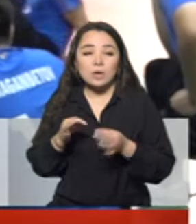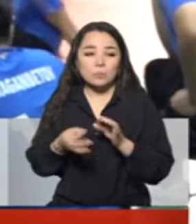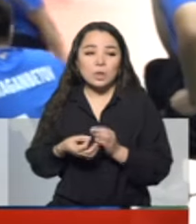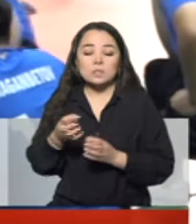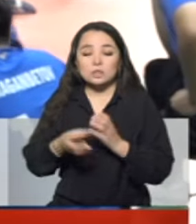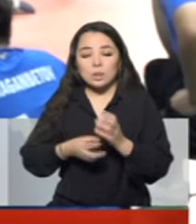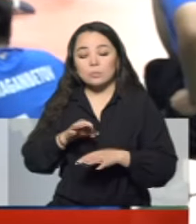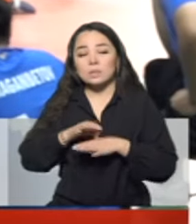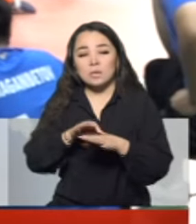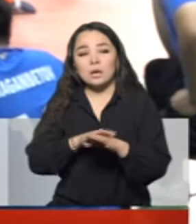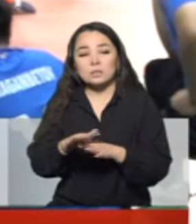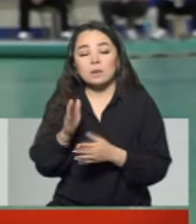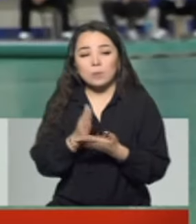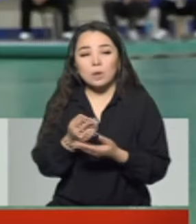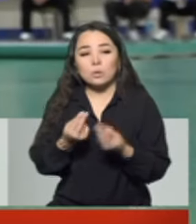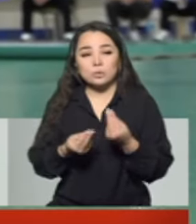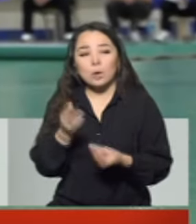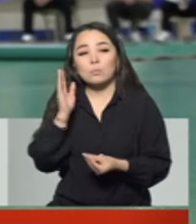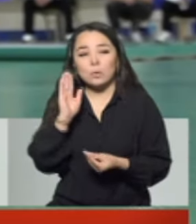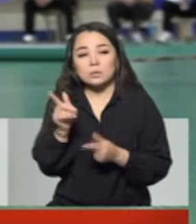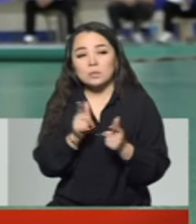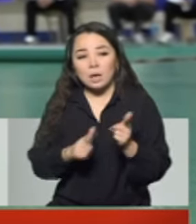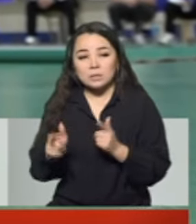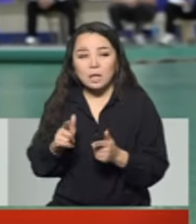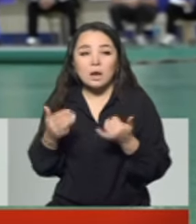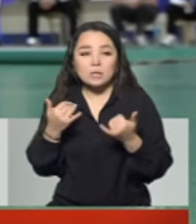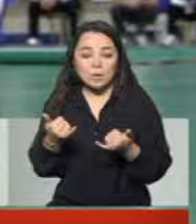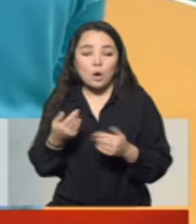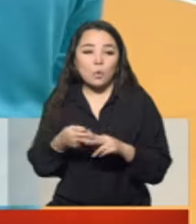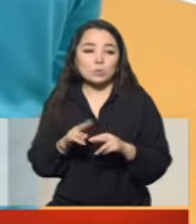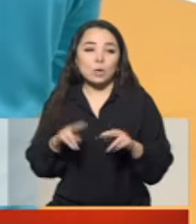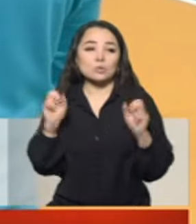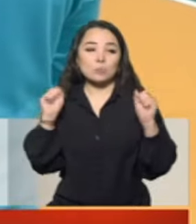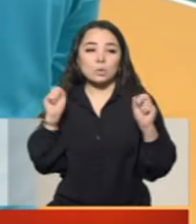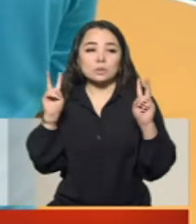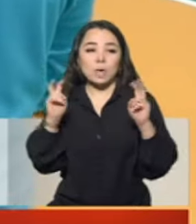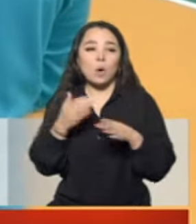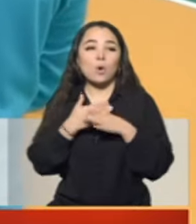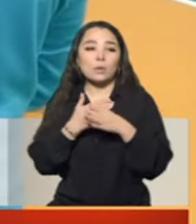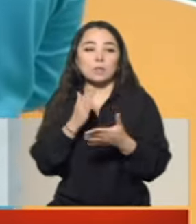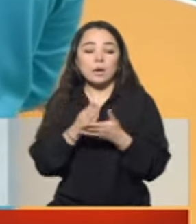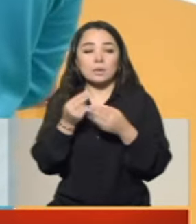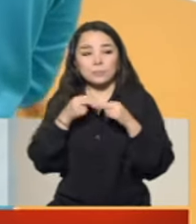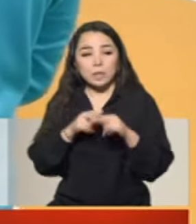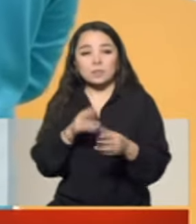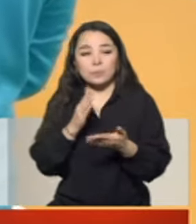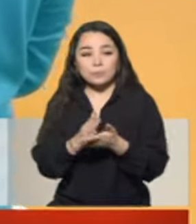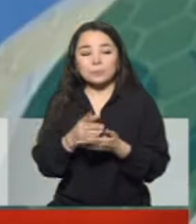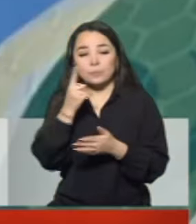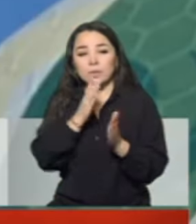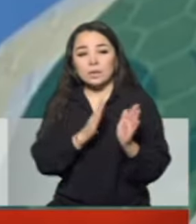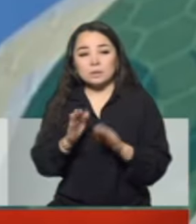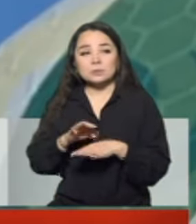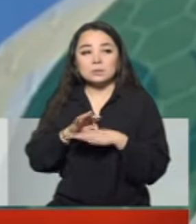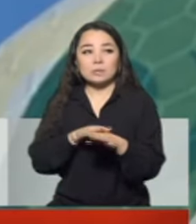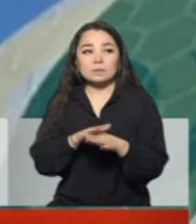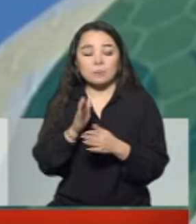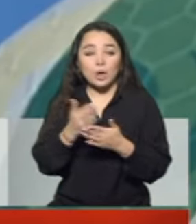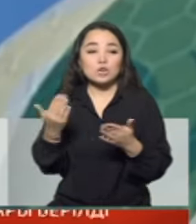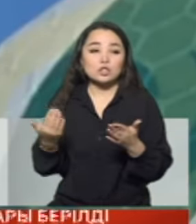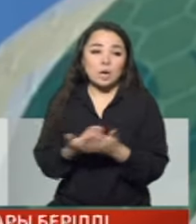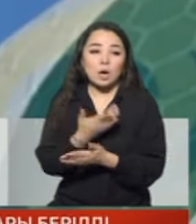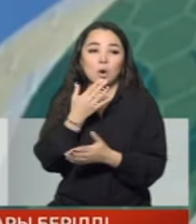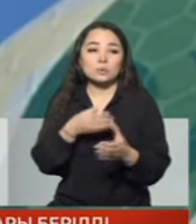өтетін. Соған дайындаламыз. Бүгінгі күні бұл спорт түріне қолдау бар, қаржыландыру да реттеліп келеді. Ендігі мәселе